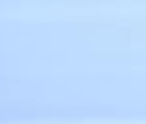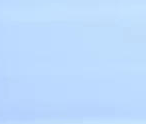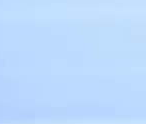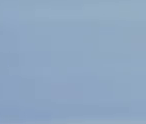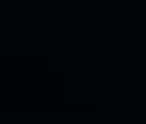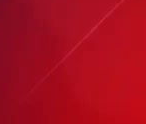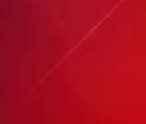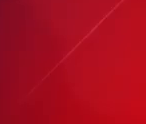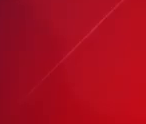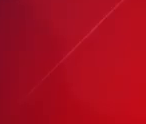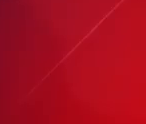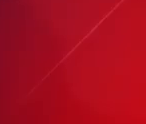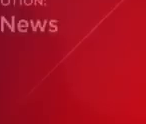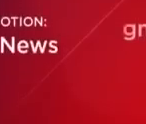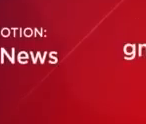www.gmanews.tv.